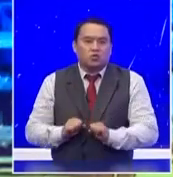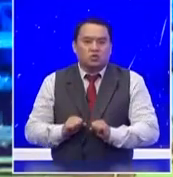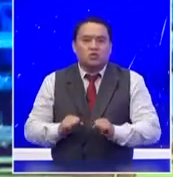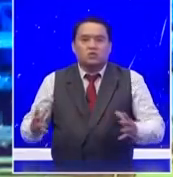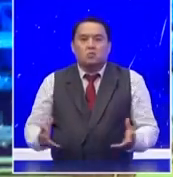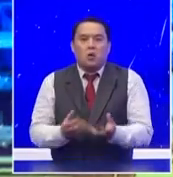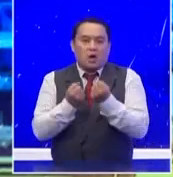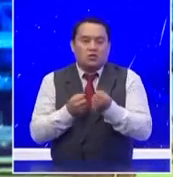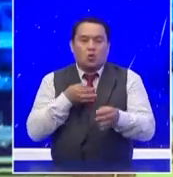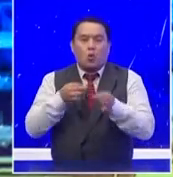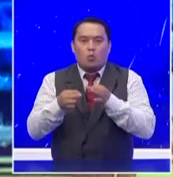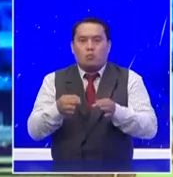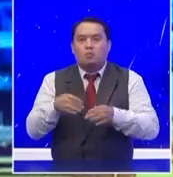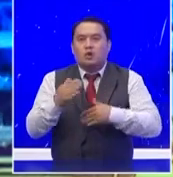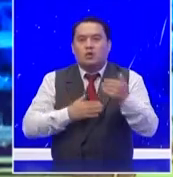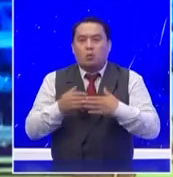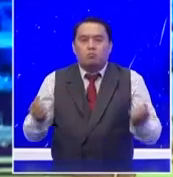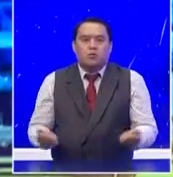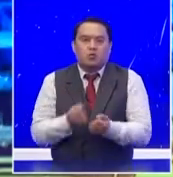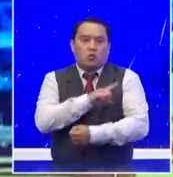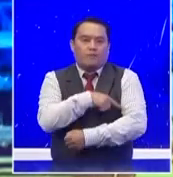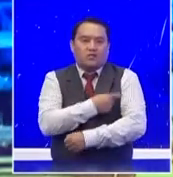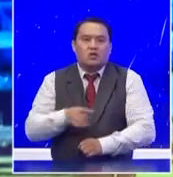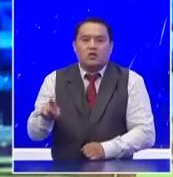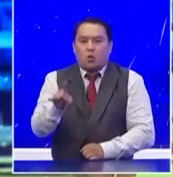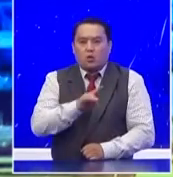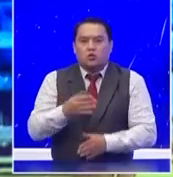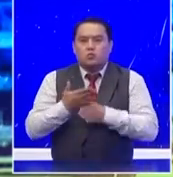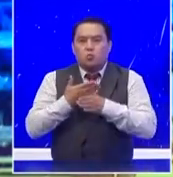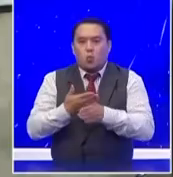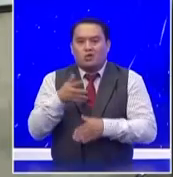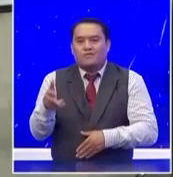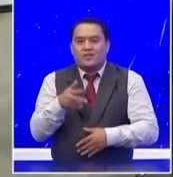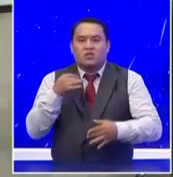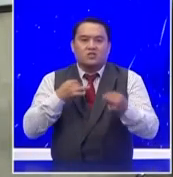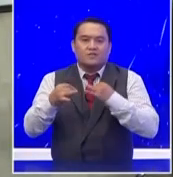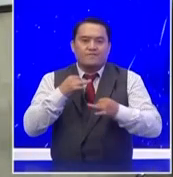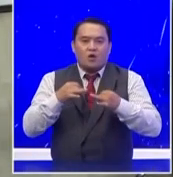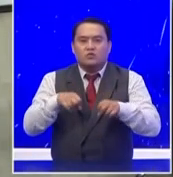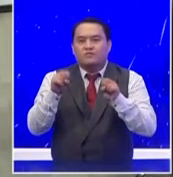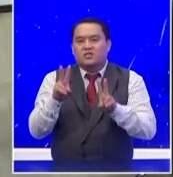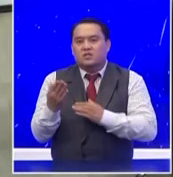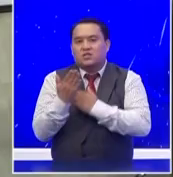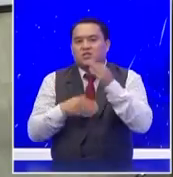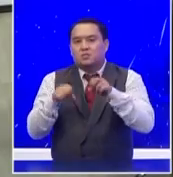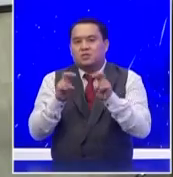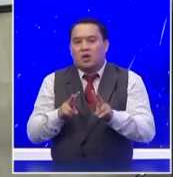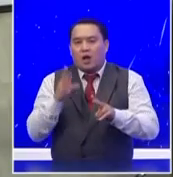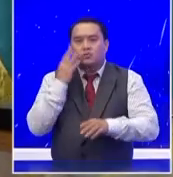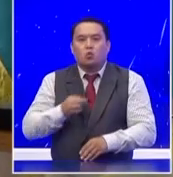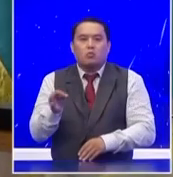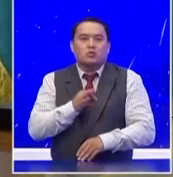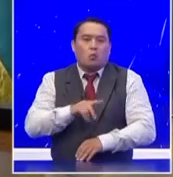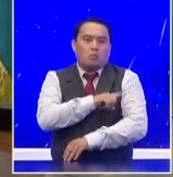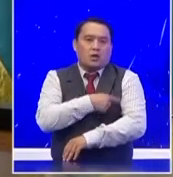и оказание консультативной практической поддержки врачам региона. С помощью видеоконференц-связи высококвалифицированные специалисты Алматинской